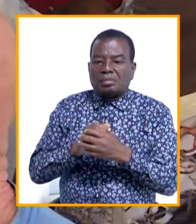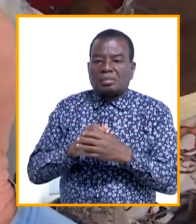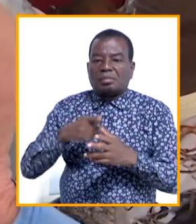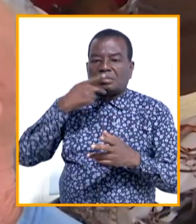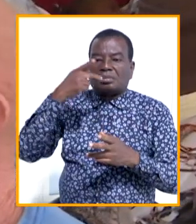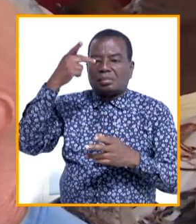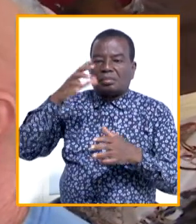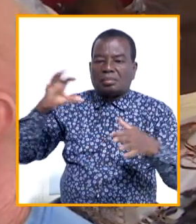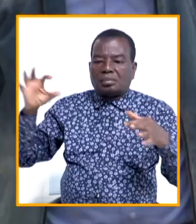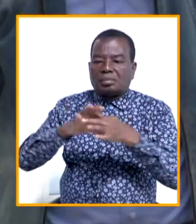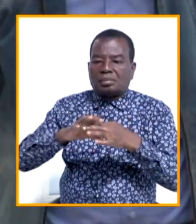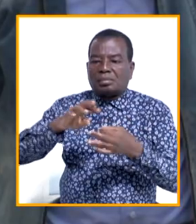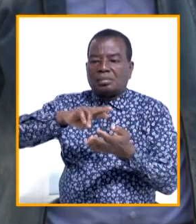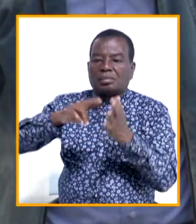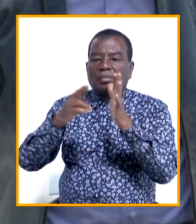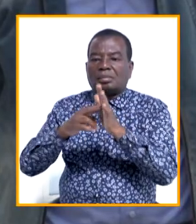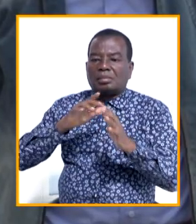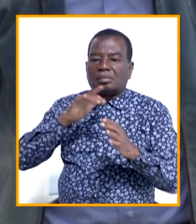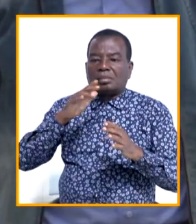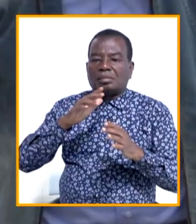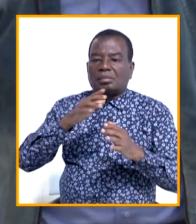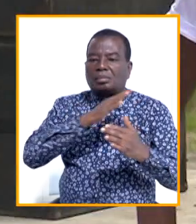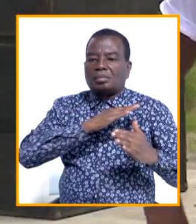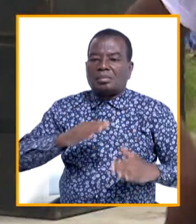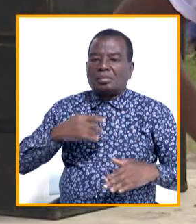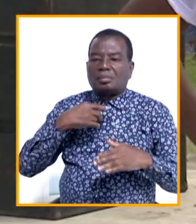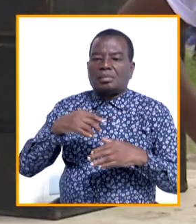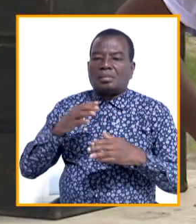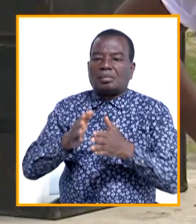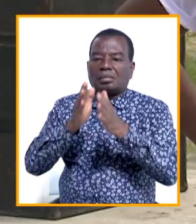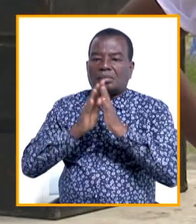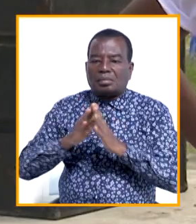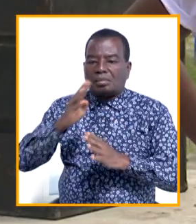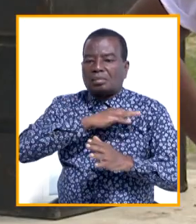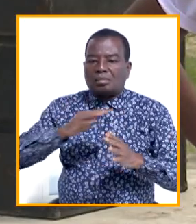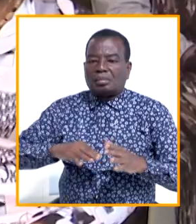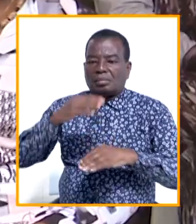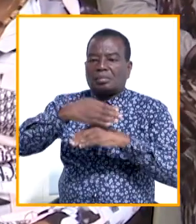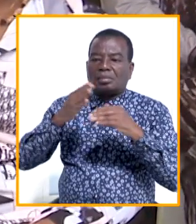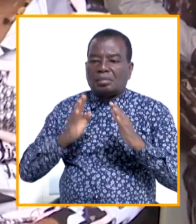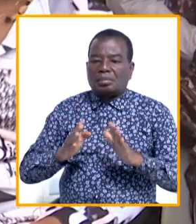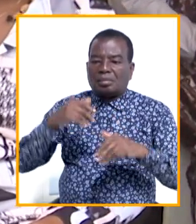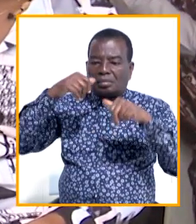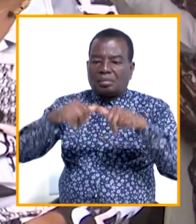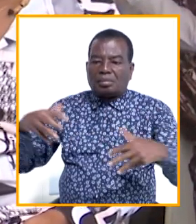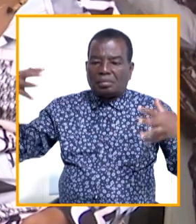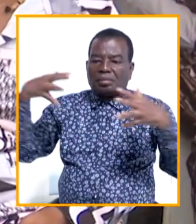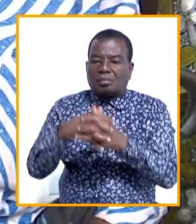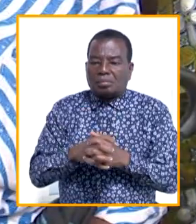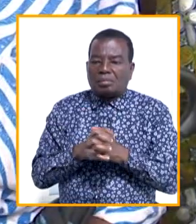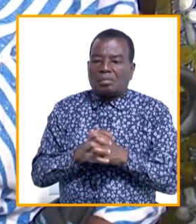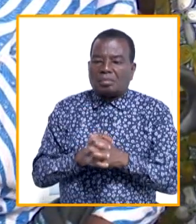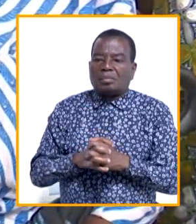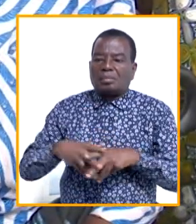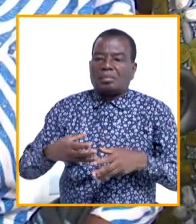parrain et le représentant du maire ont à tour de rôle exhorter les membres de ce bureau à rester unis et à